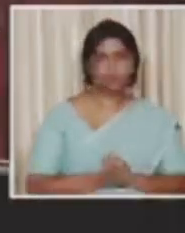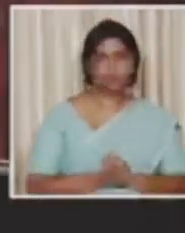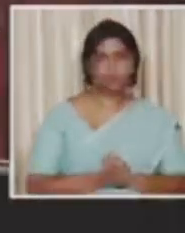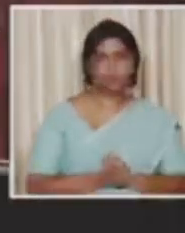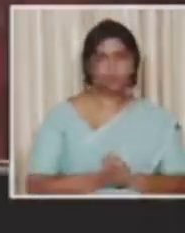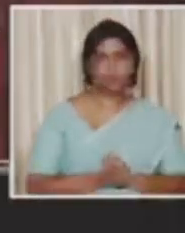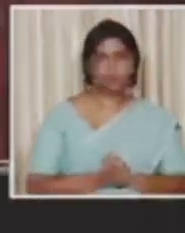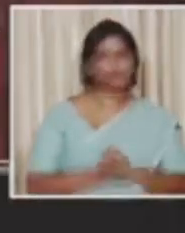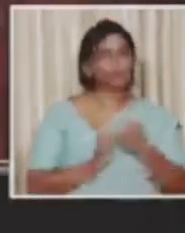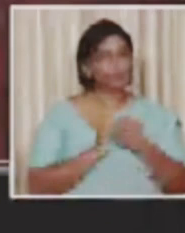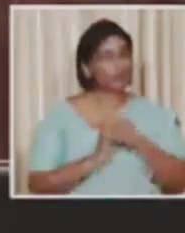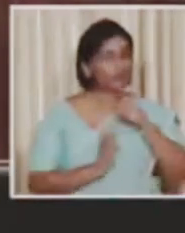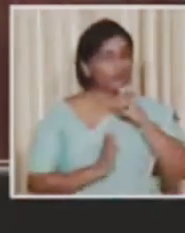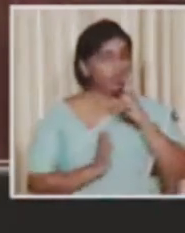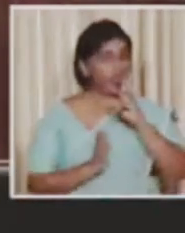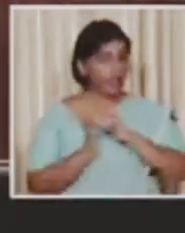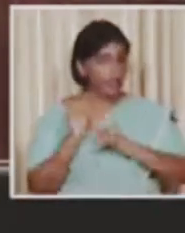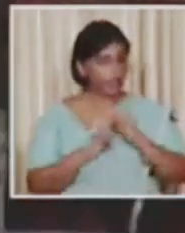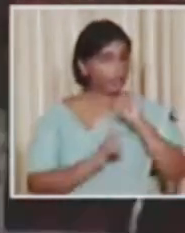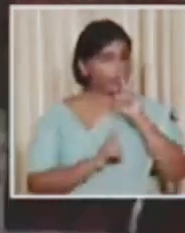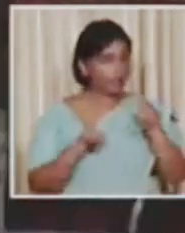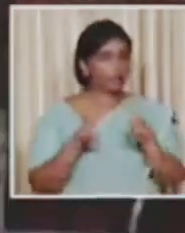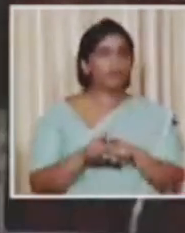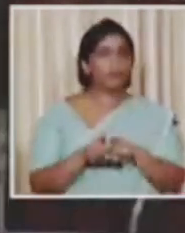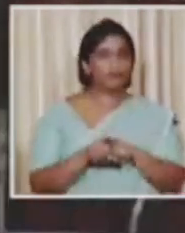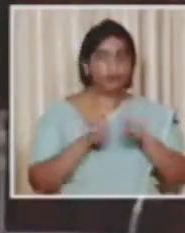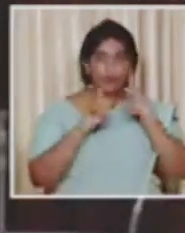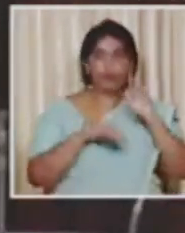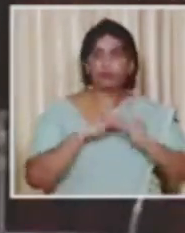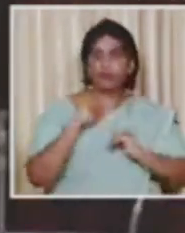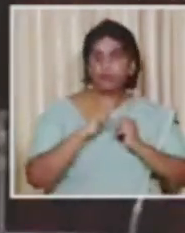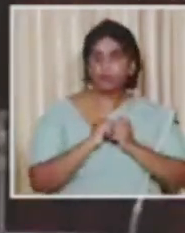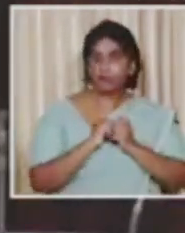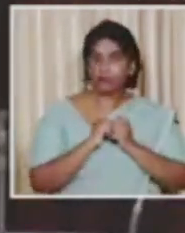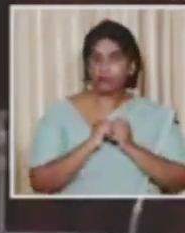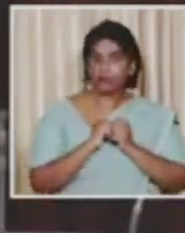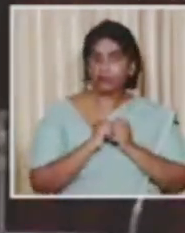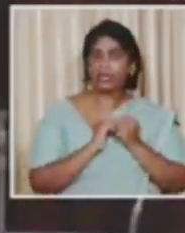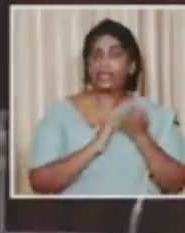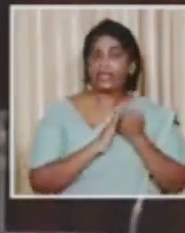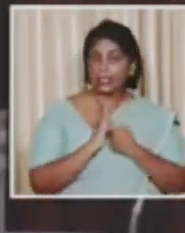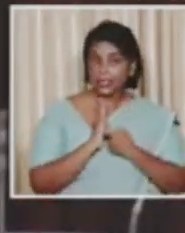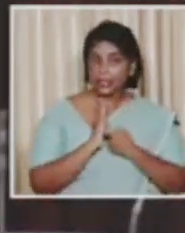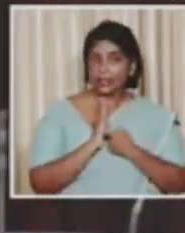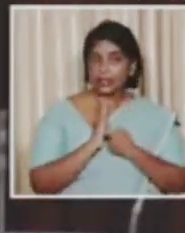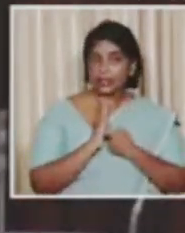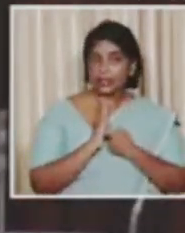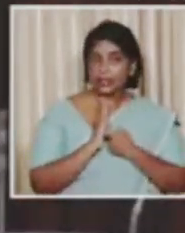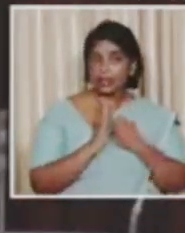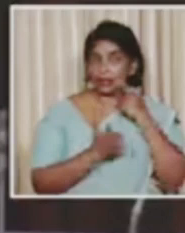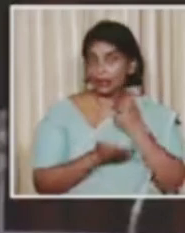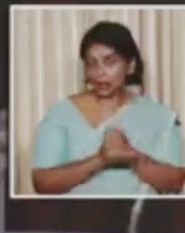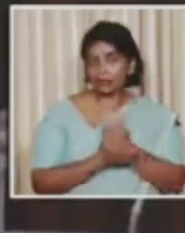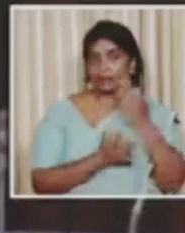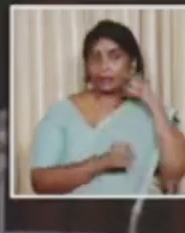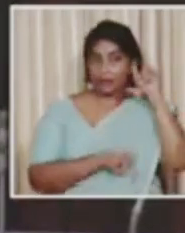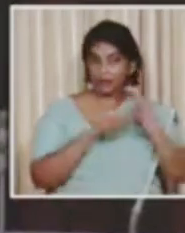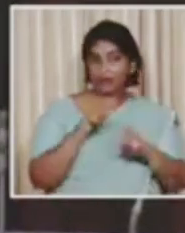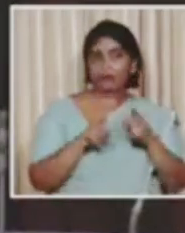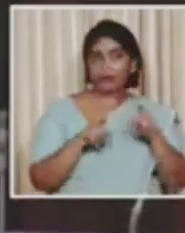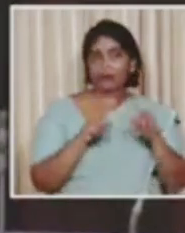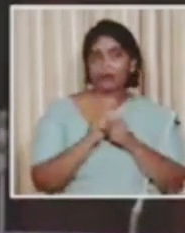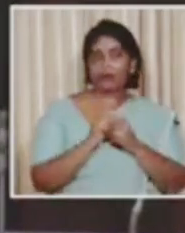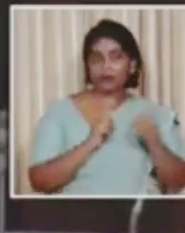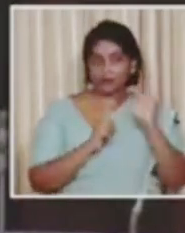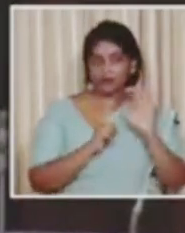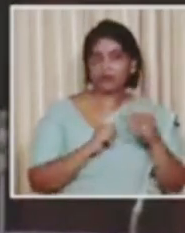විශ්වාස කරන ගරු ඇමතුමා සඳහන් කර ආකාරයට මේ ඒ ක්‍රමවේදය සහ නීතිය ඉදිරියට ඒ අපහසුතාවයට පත් වෙන කාන්තාවන් වෙනුවෙන් ක්‍රියාත්මක